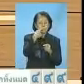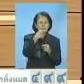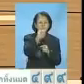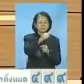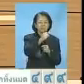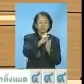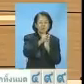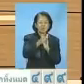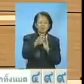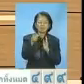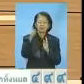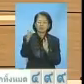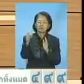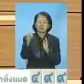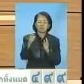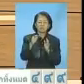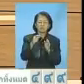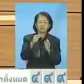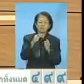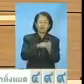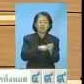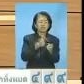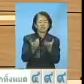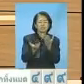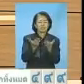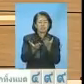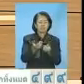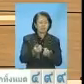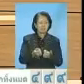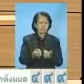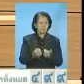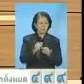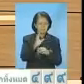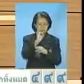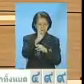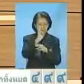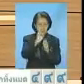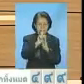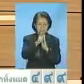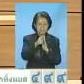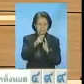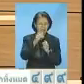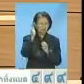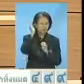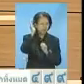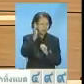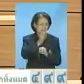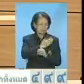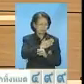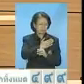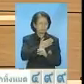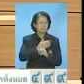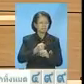าทางนี้ให้พูดเพียงแค่ผ่านไป7นาทีที่เหลือจากเนี้ยท่านฟังผมหน่อยครับ